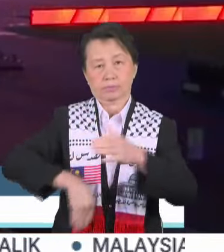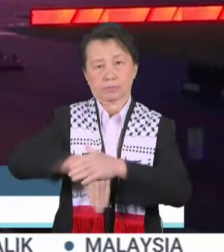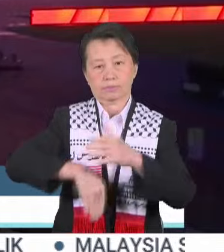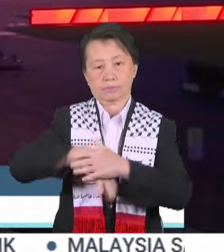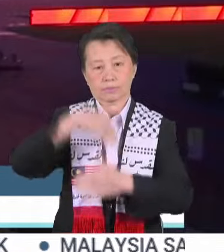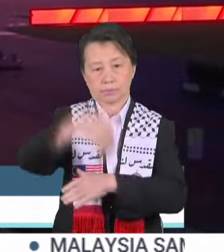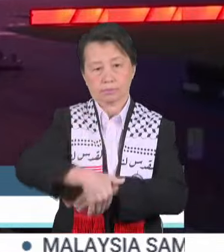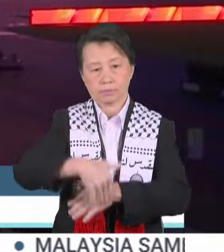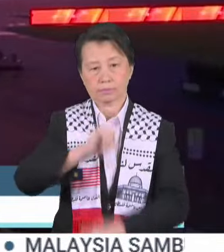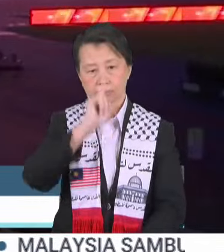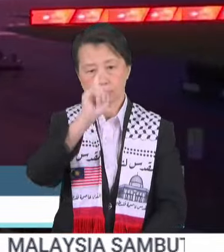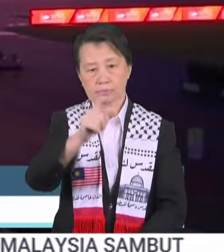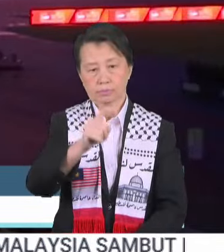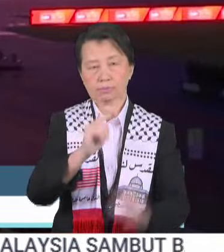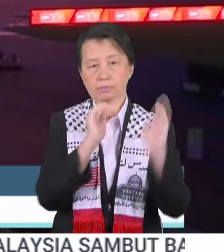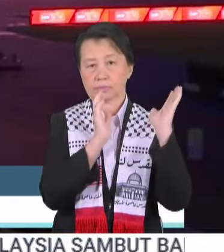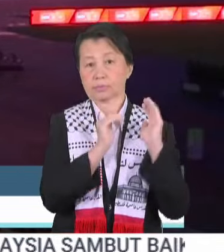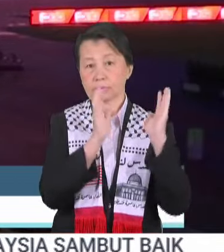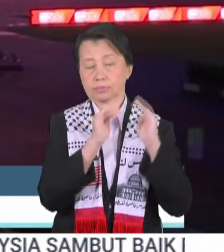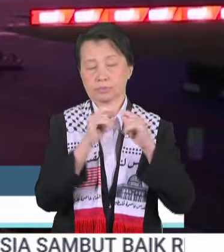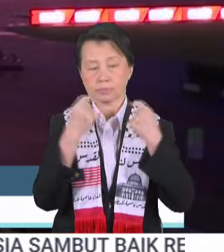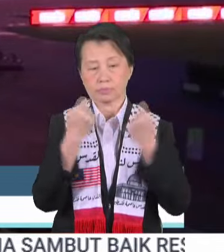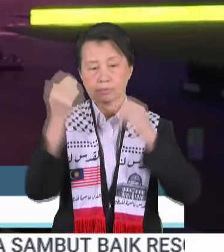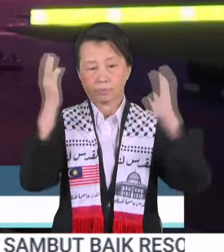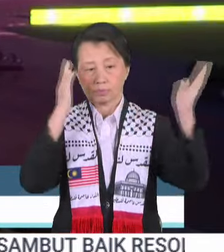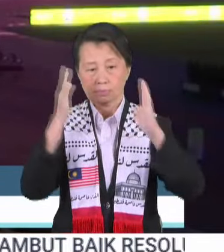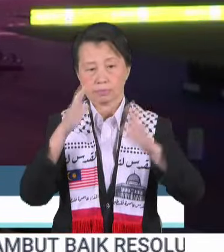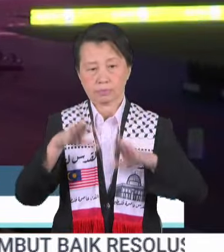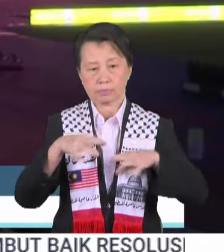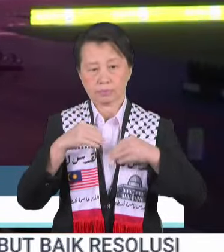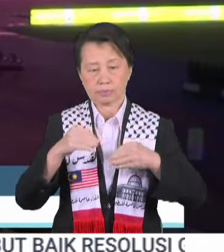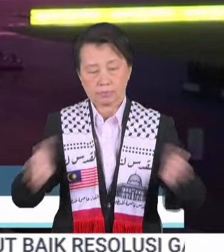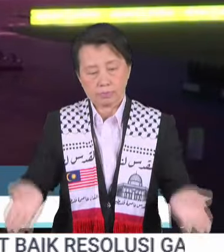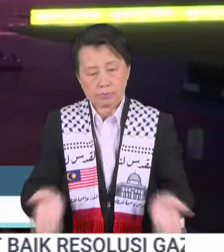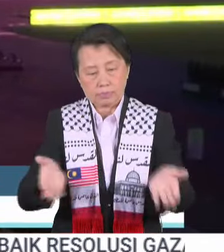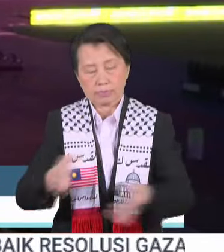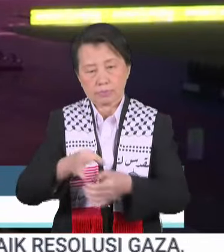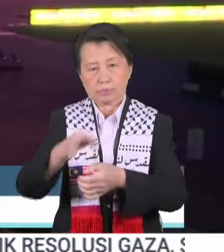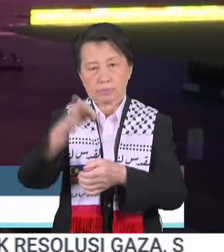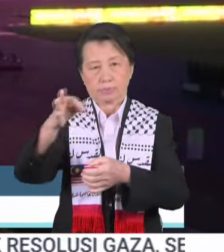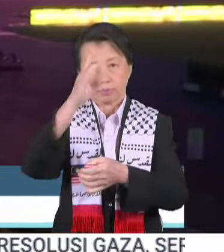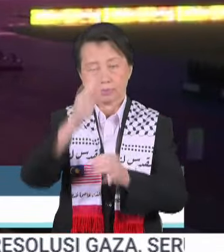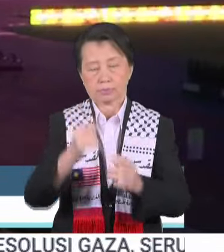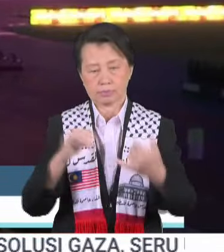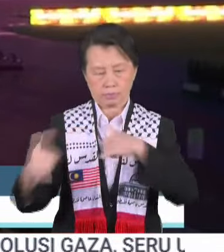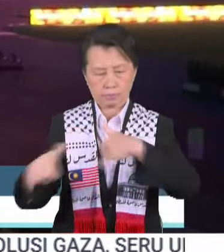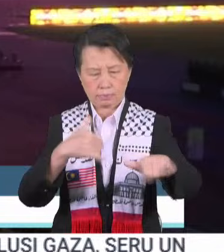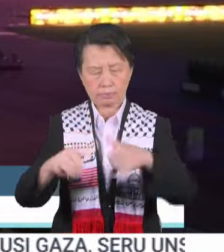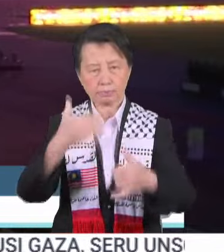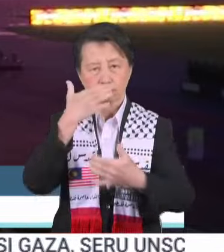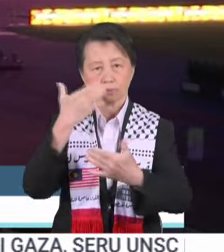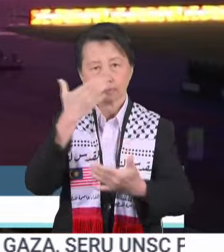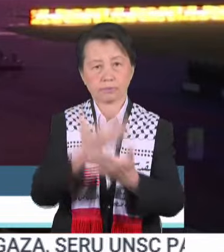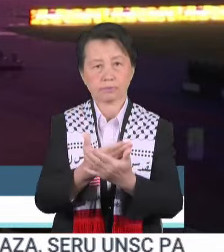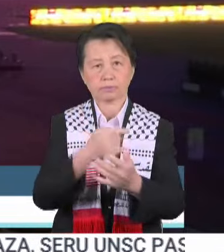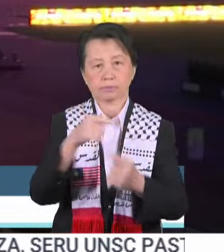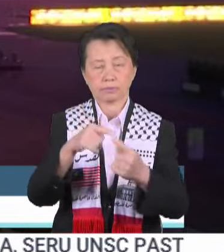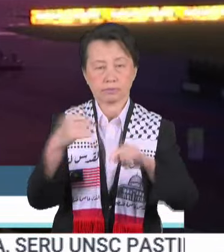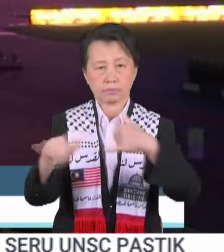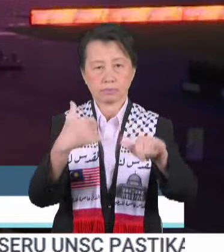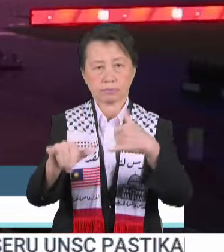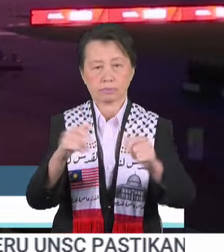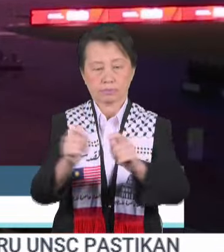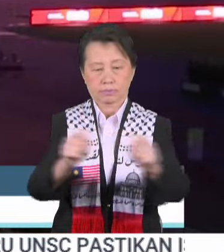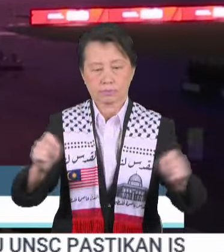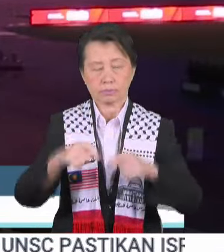negara malam ini pastinya mengharapkan skuad hitam kuning menerima suntikan semangat untuk menampilkan aksi Cemerlang apabila bermain